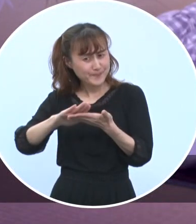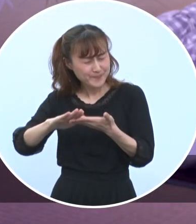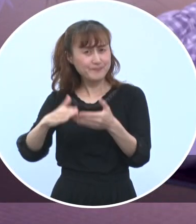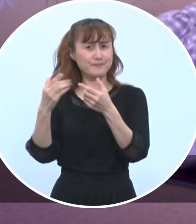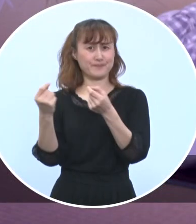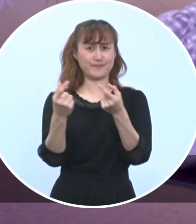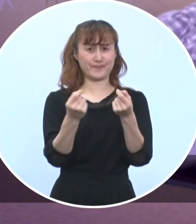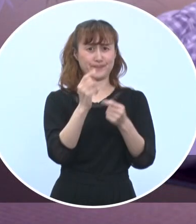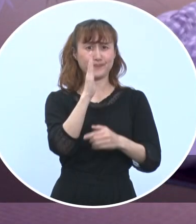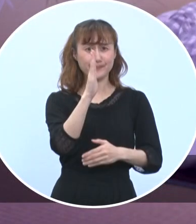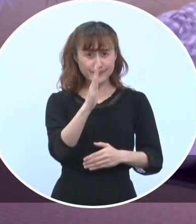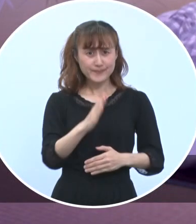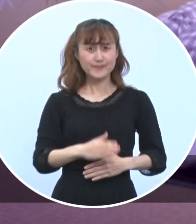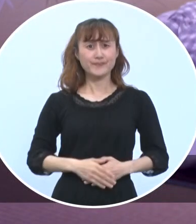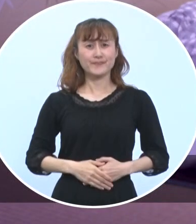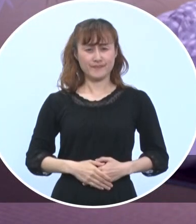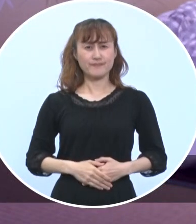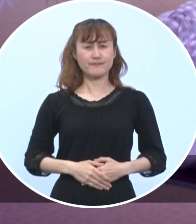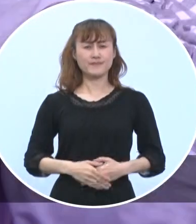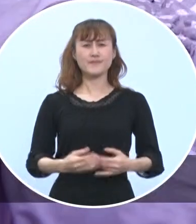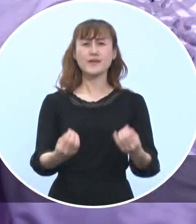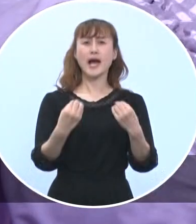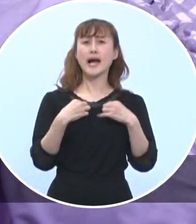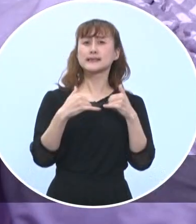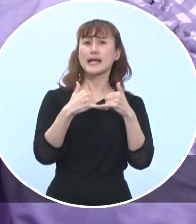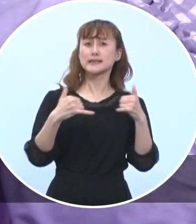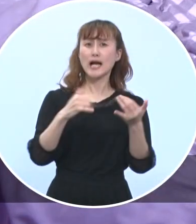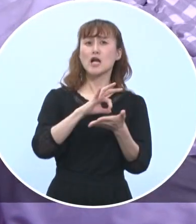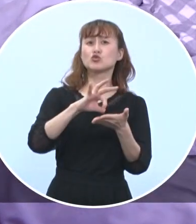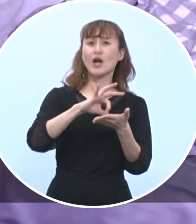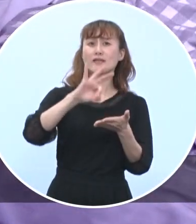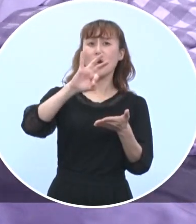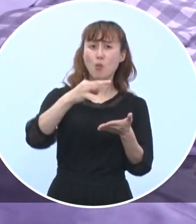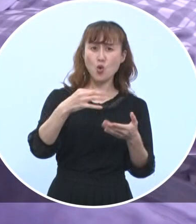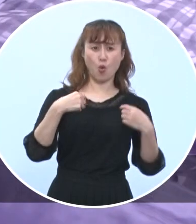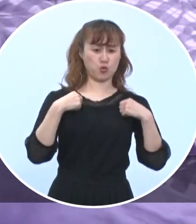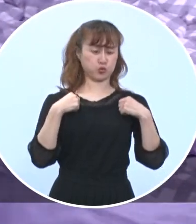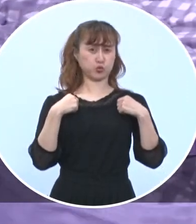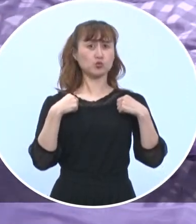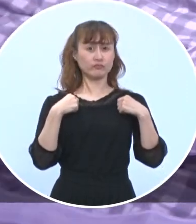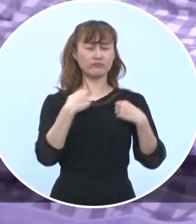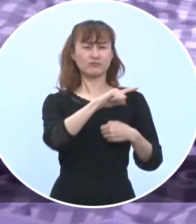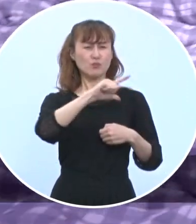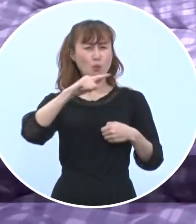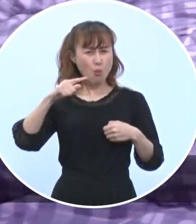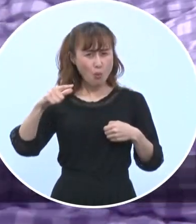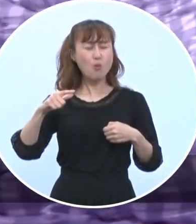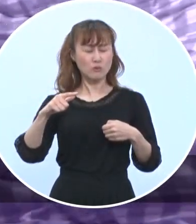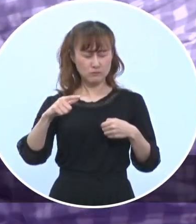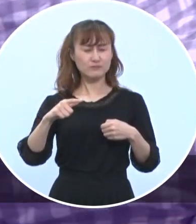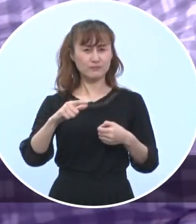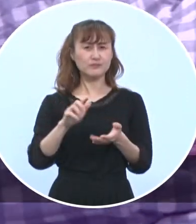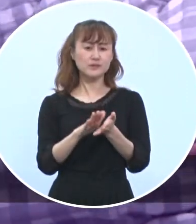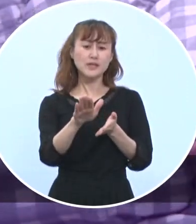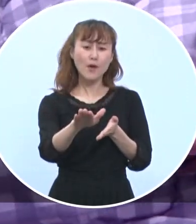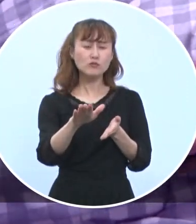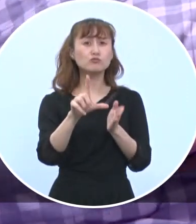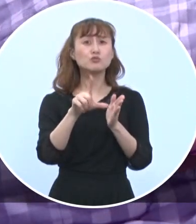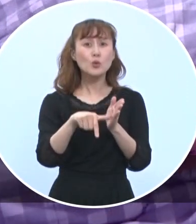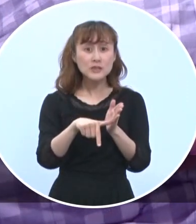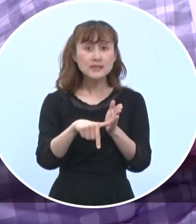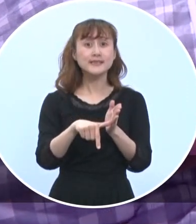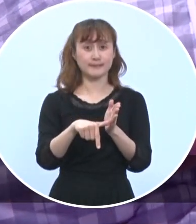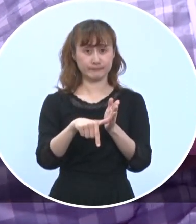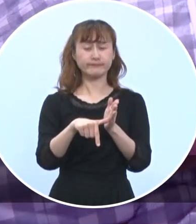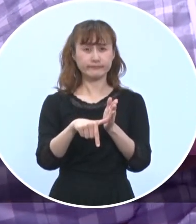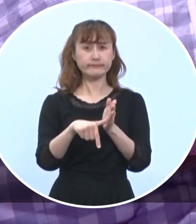そして感染者が使ったリネンや衣服を取り扱う場合は手袋、マスクを使用し、一般的